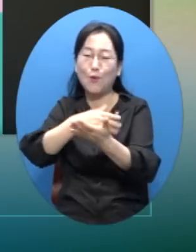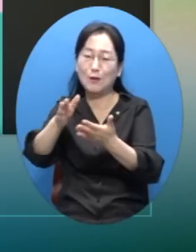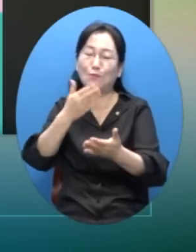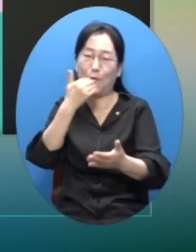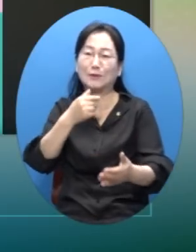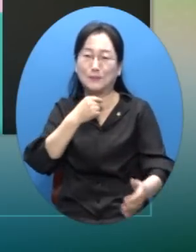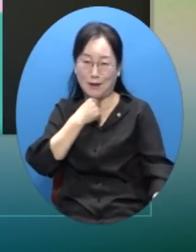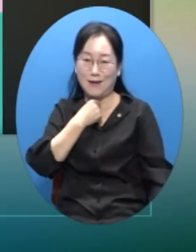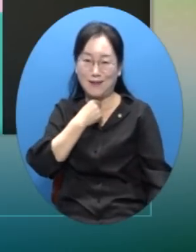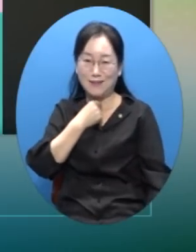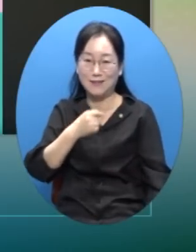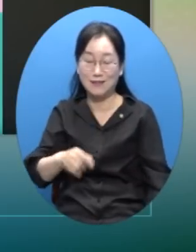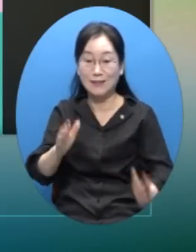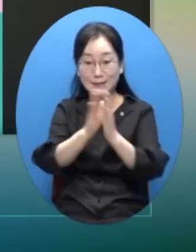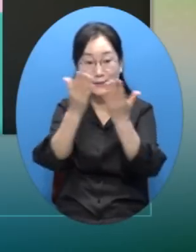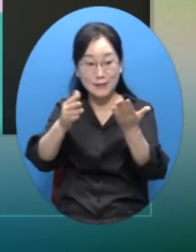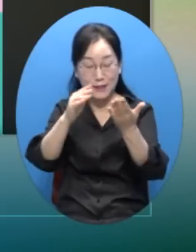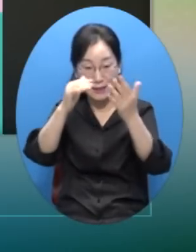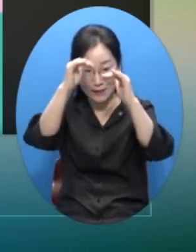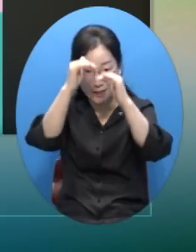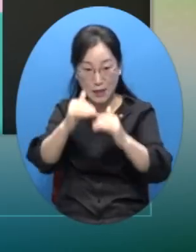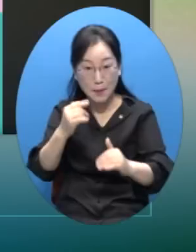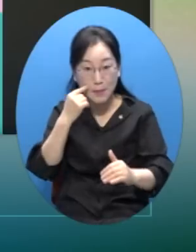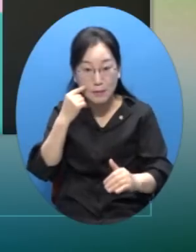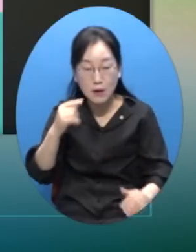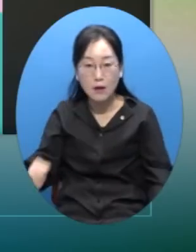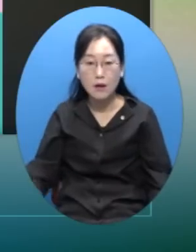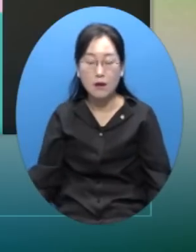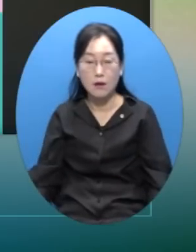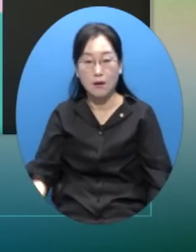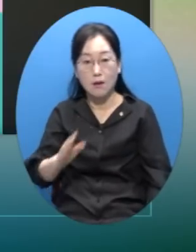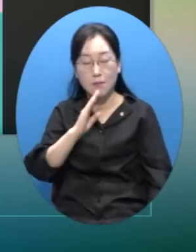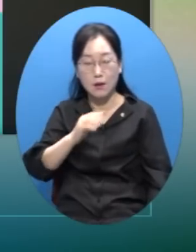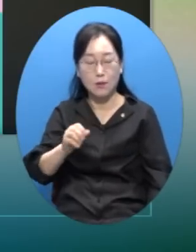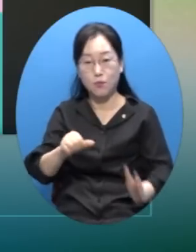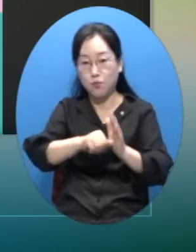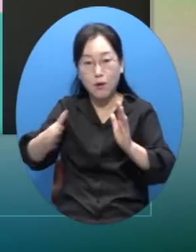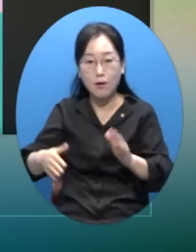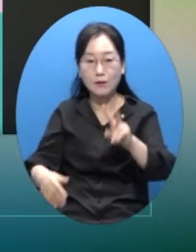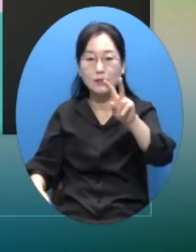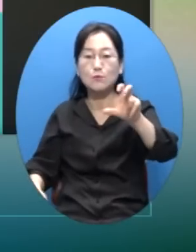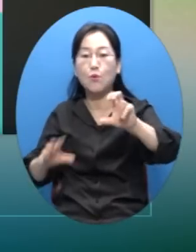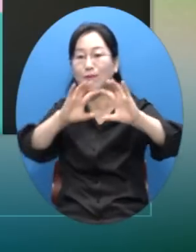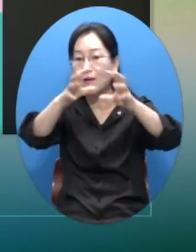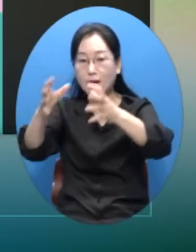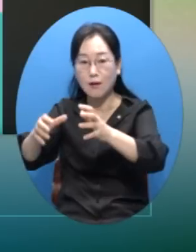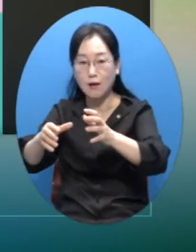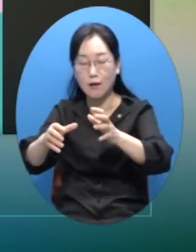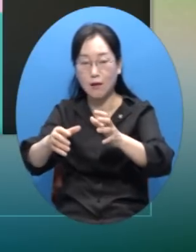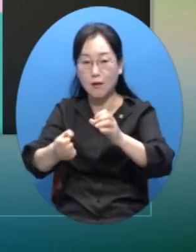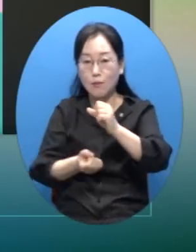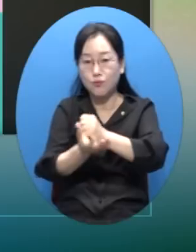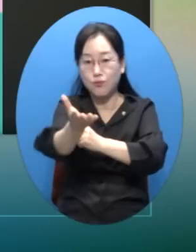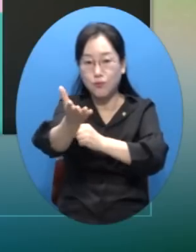그런데요, 이 책이요 25개국에 번역돼서 출간되었고 100만 부가 넘게